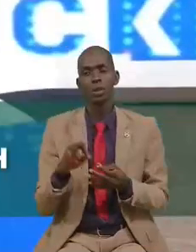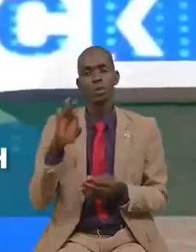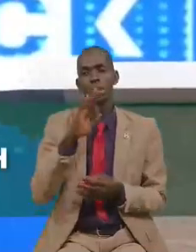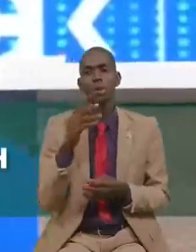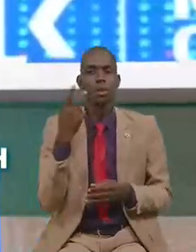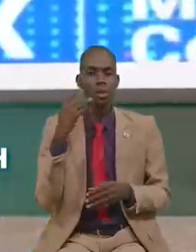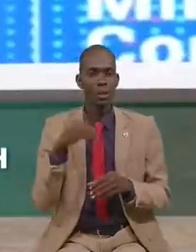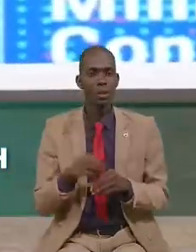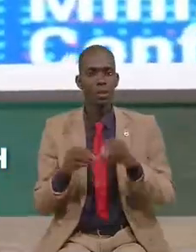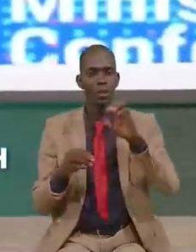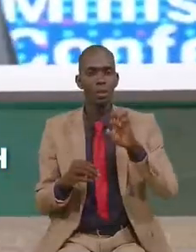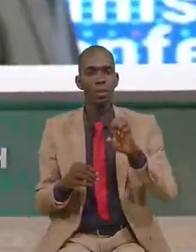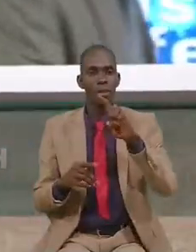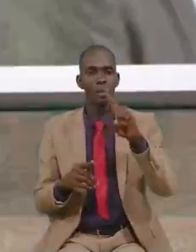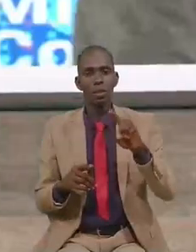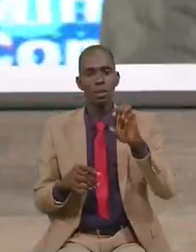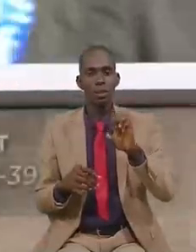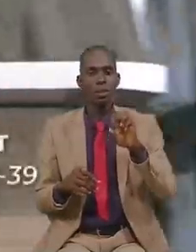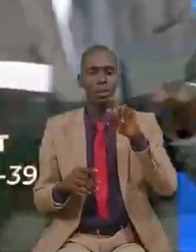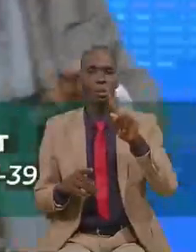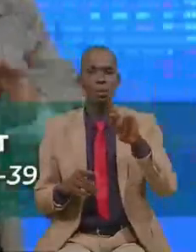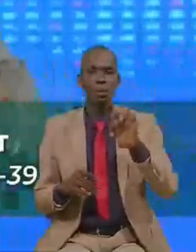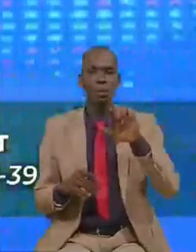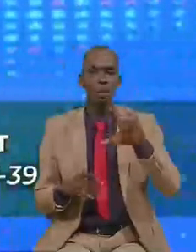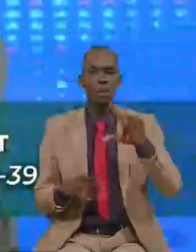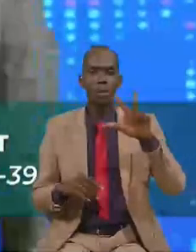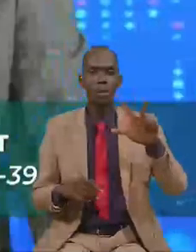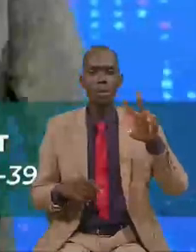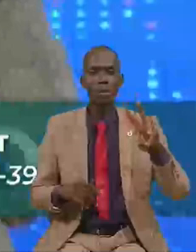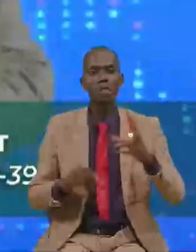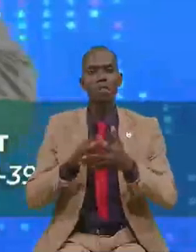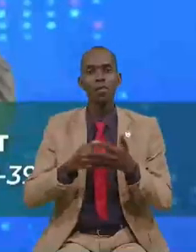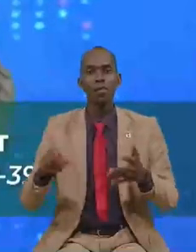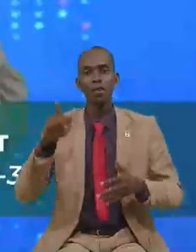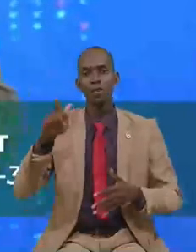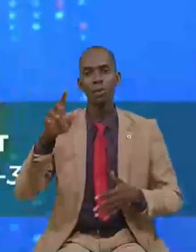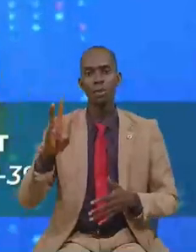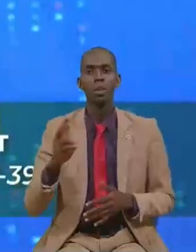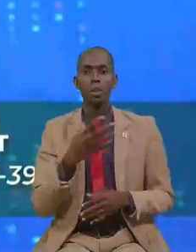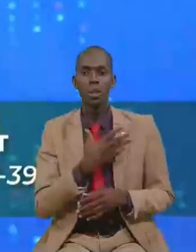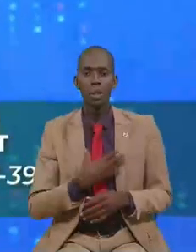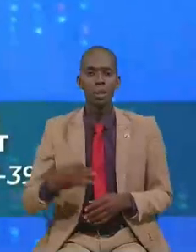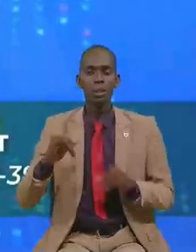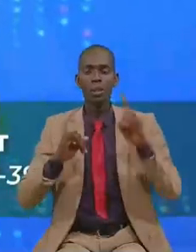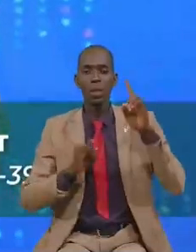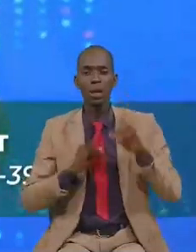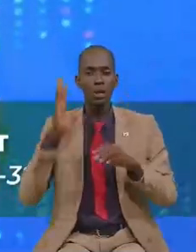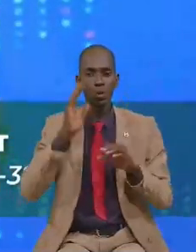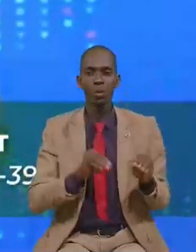Ézéchiel 36, verset 27. Je mettrai mon esprit en